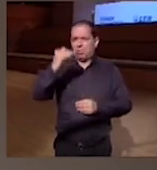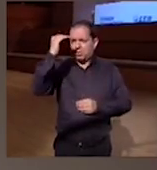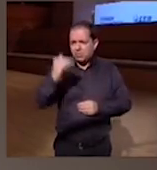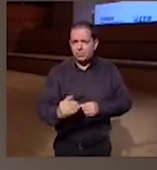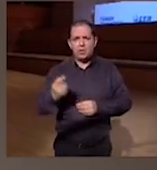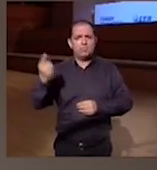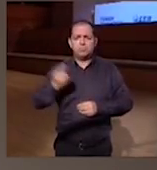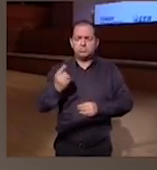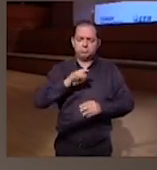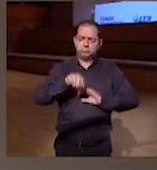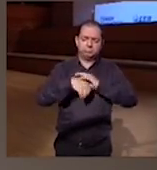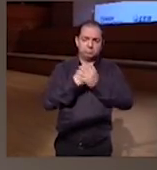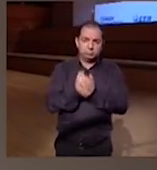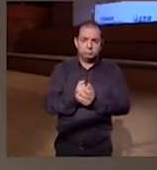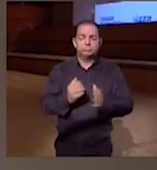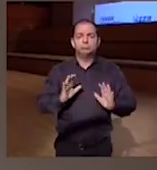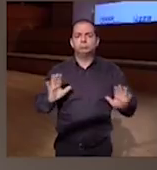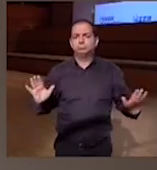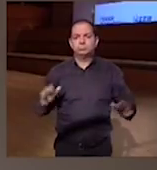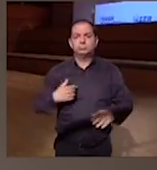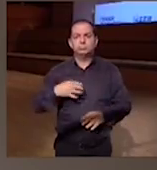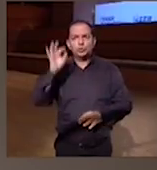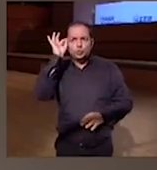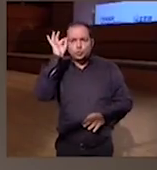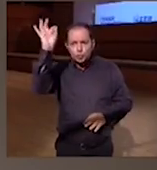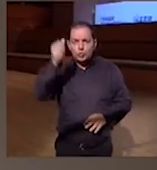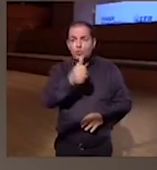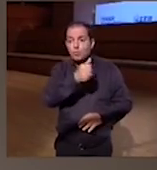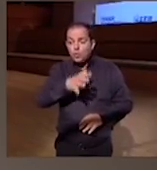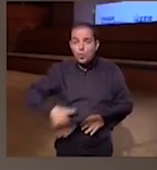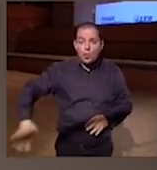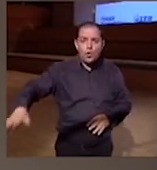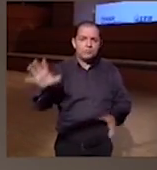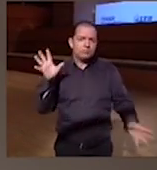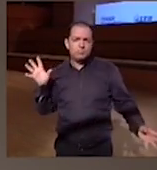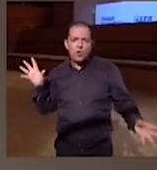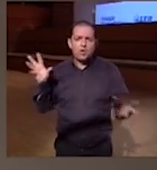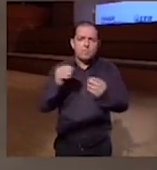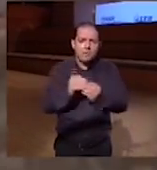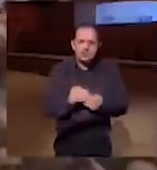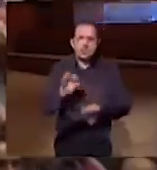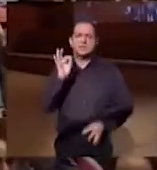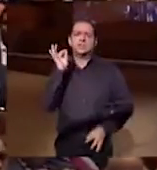έχοντας ως γνώμονα το συλλογικό συμφέρον, το συμφέρον της χώρας.